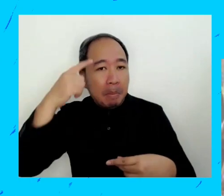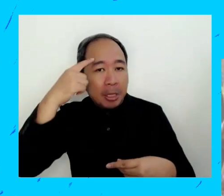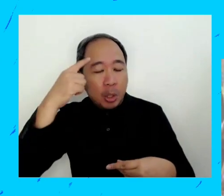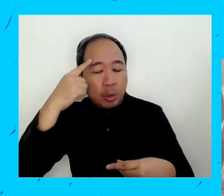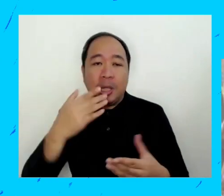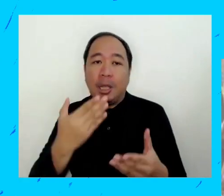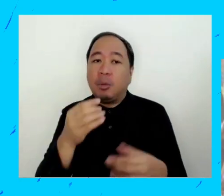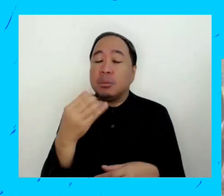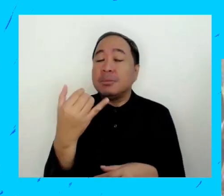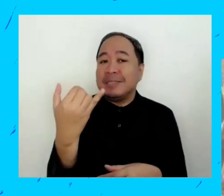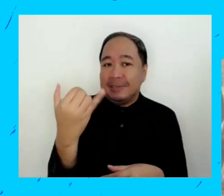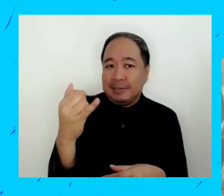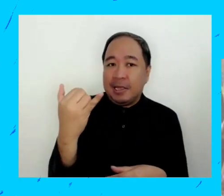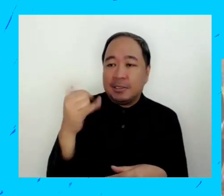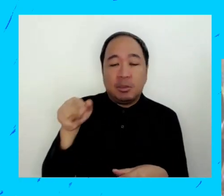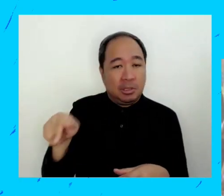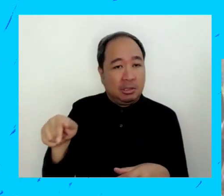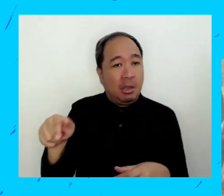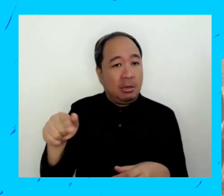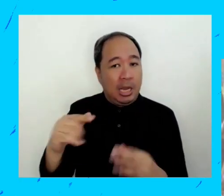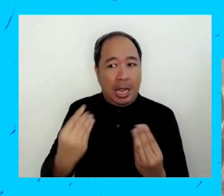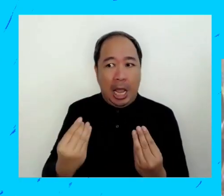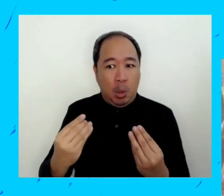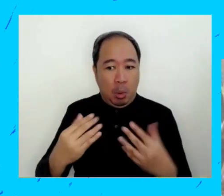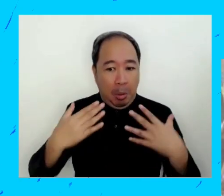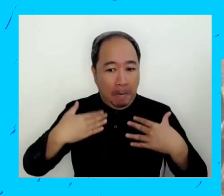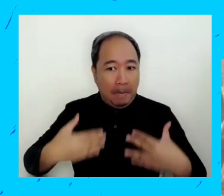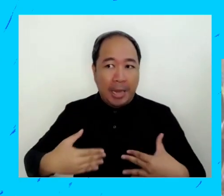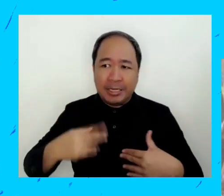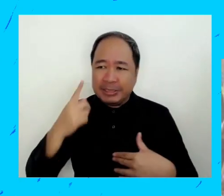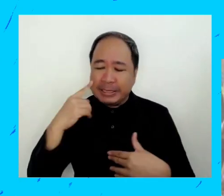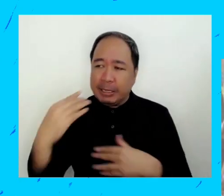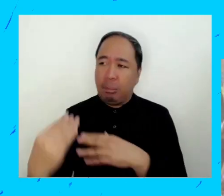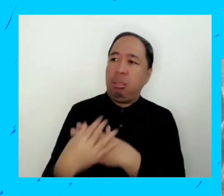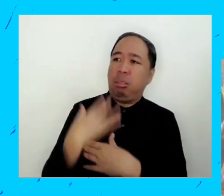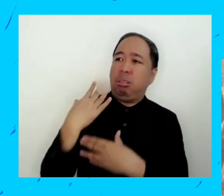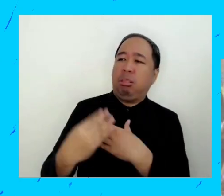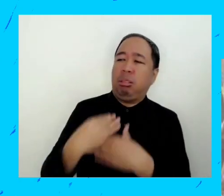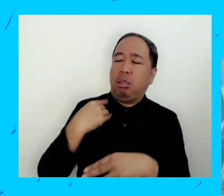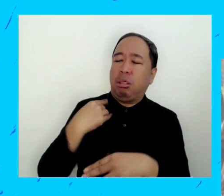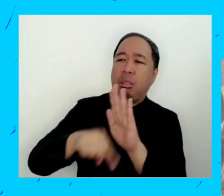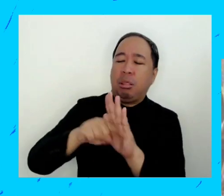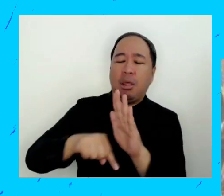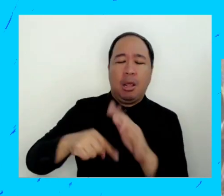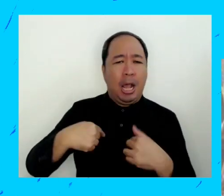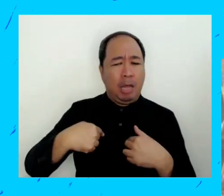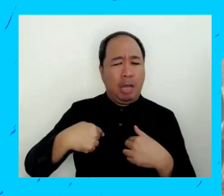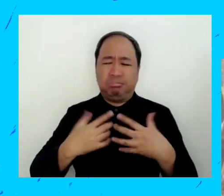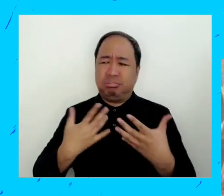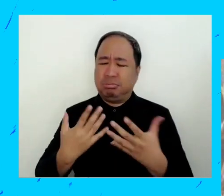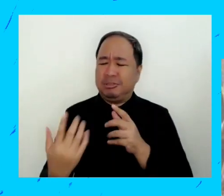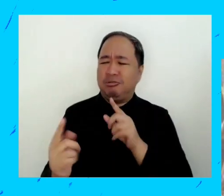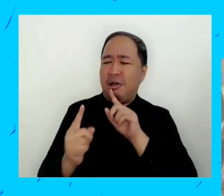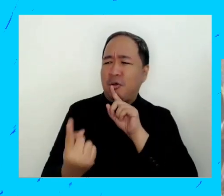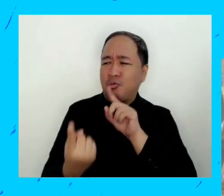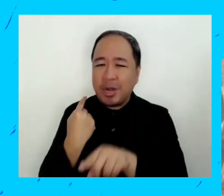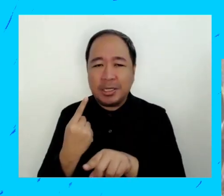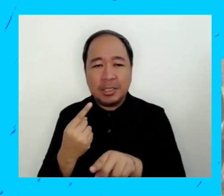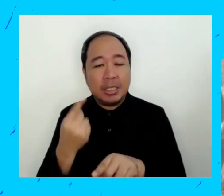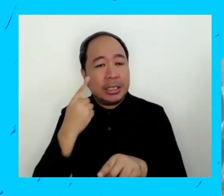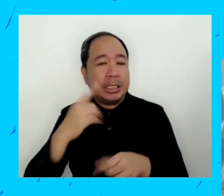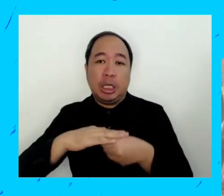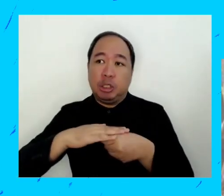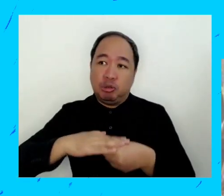physique, émotionnel. Et le stress dépend de comment le corps, notre corps